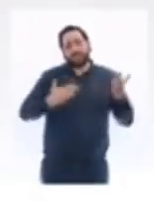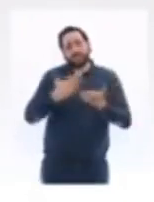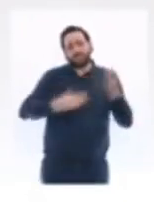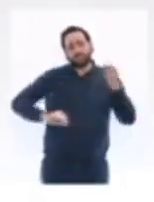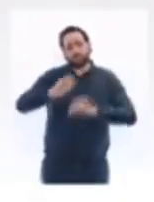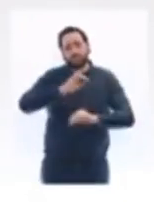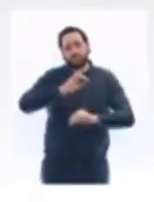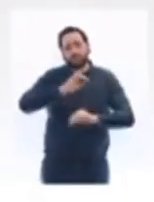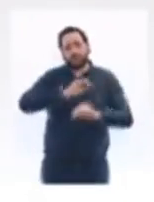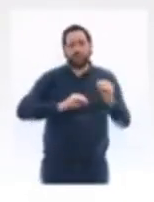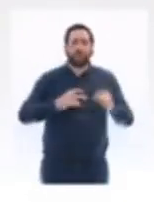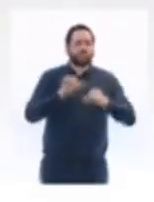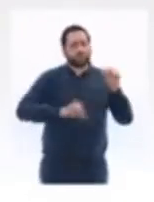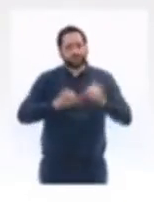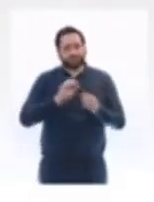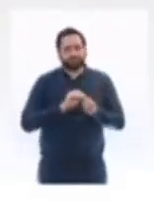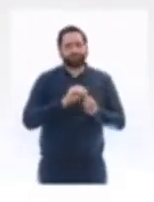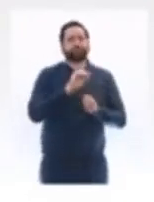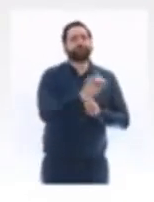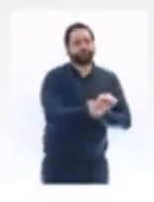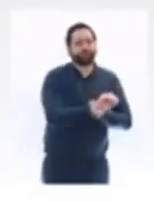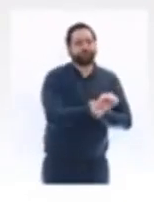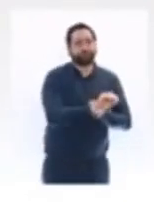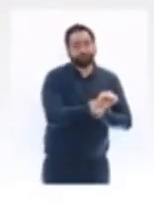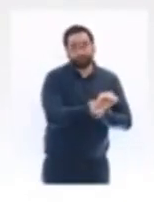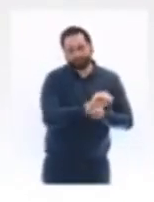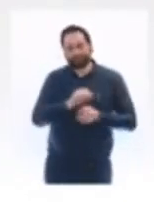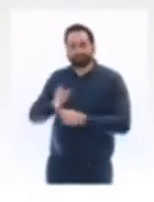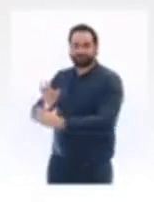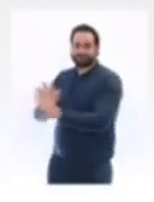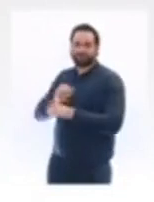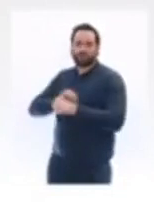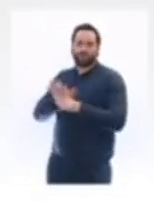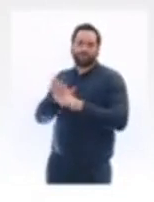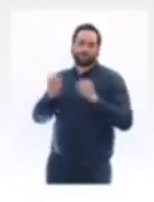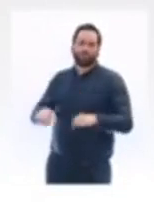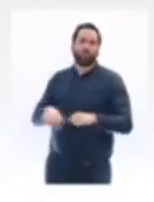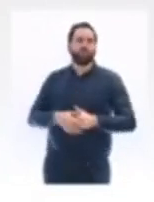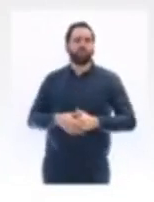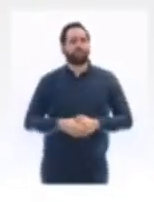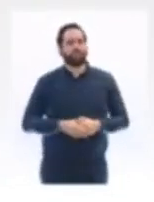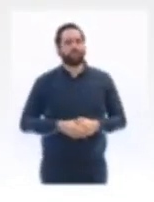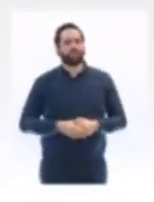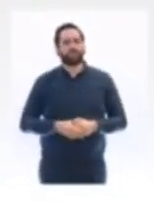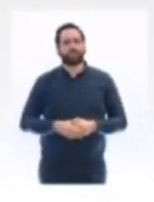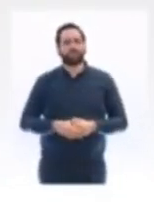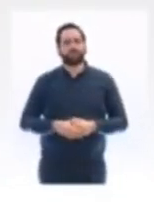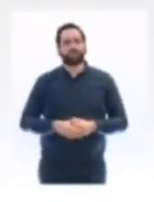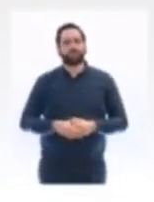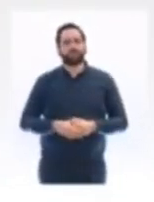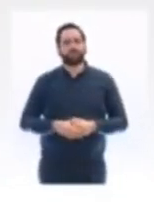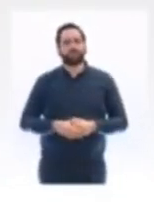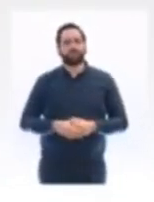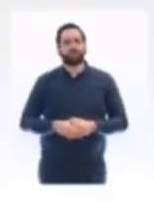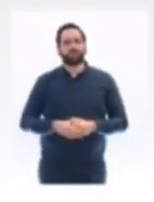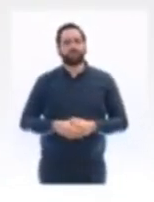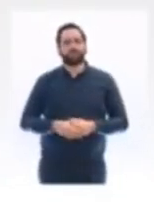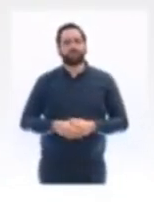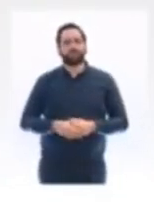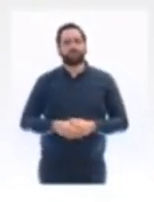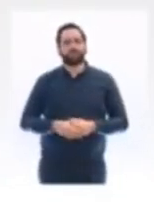supplémentaires. C'est le plus grand défi quand on veut augmenter les capacités d'accueil à l'hôpital et en réanimation. Pour cela, au cours de l'été, nous